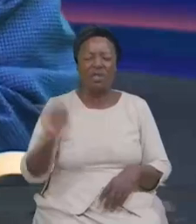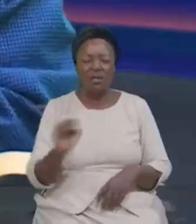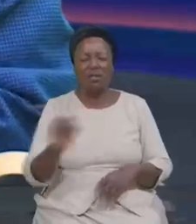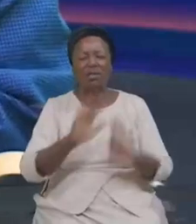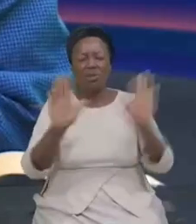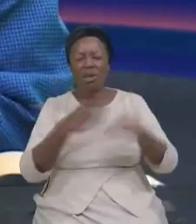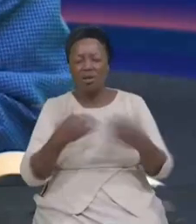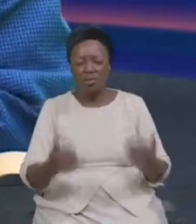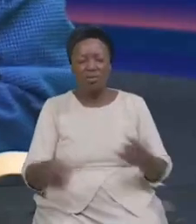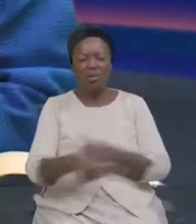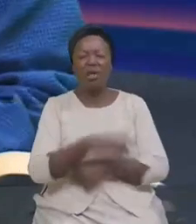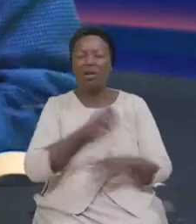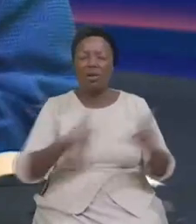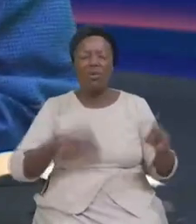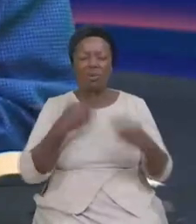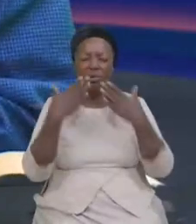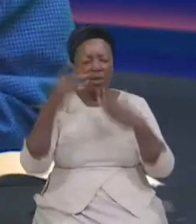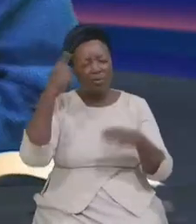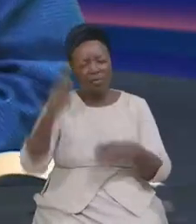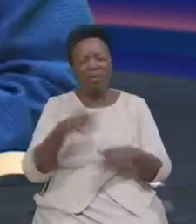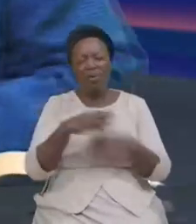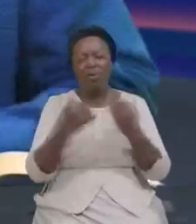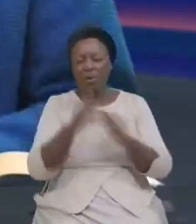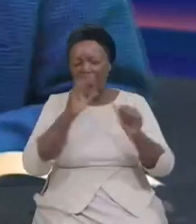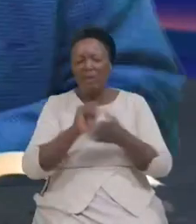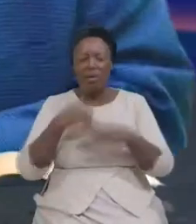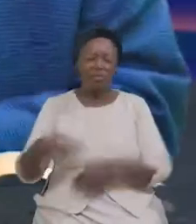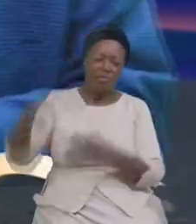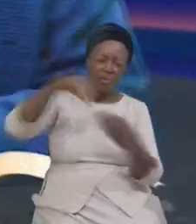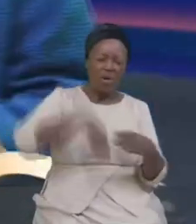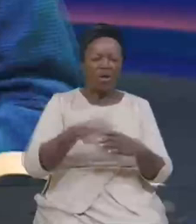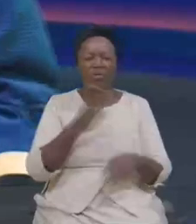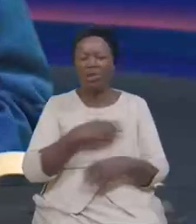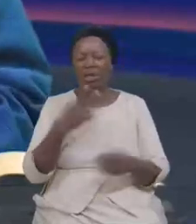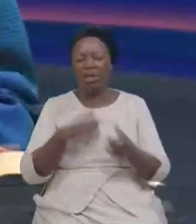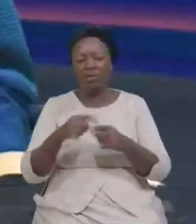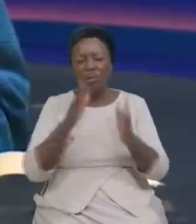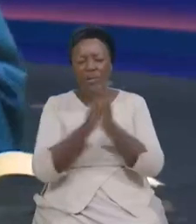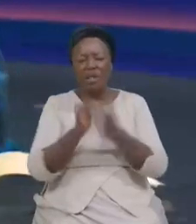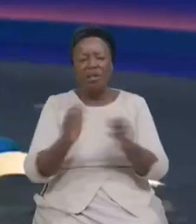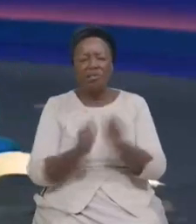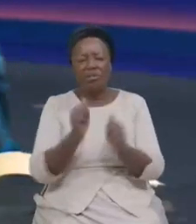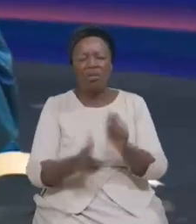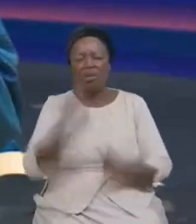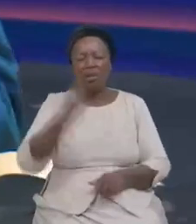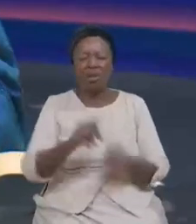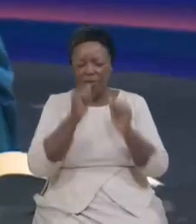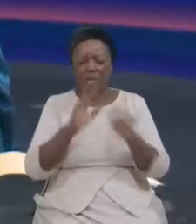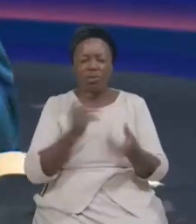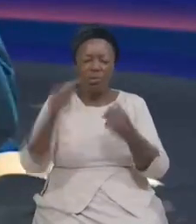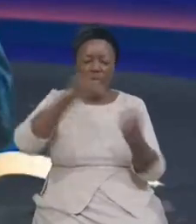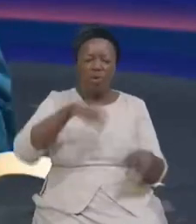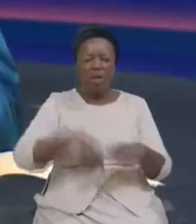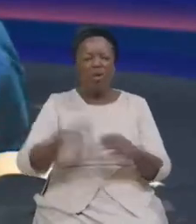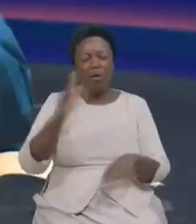nous te remercions pour les bénédictions que tu as déversées. Et nous prions que de plus grandes bénédictions soient déversées sur toi, chacun,